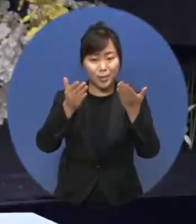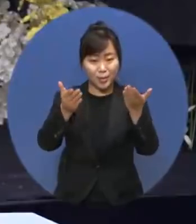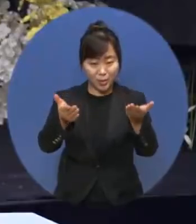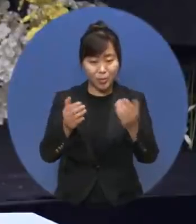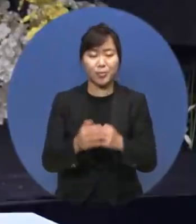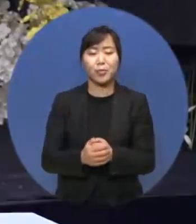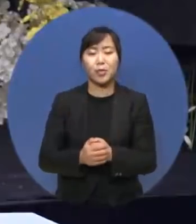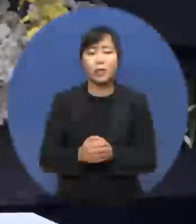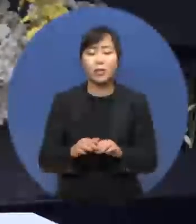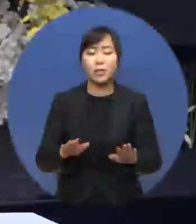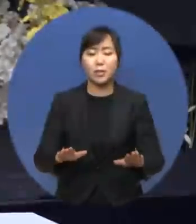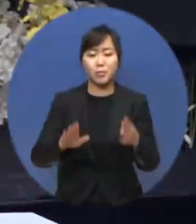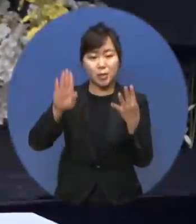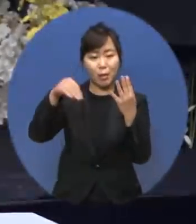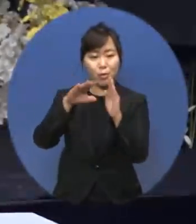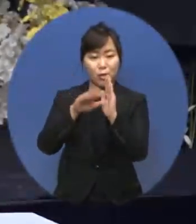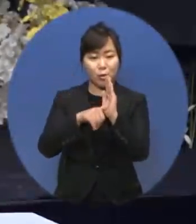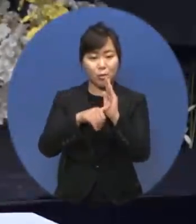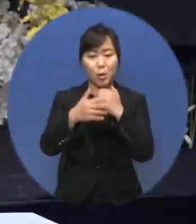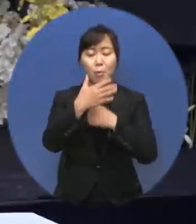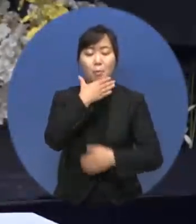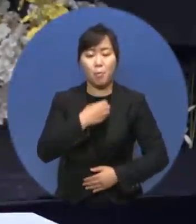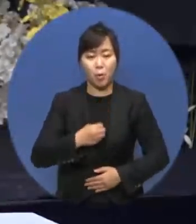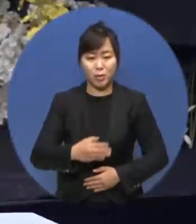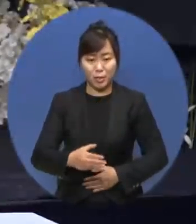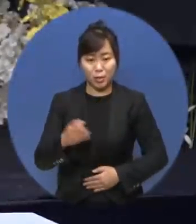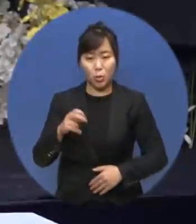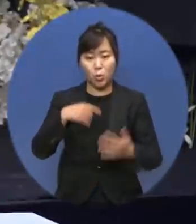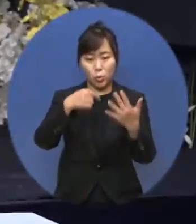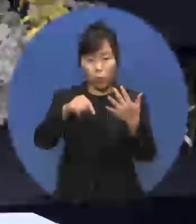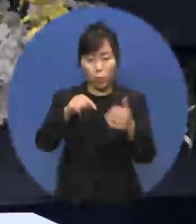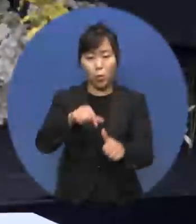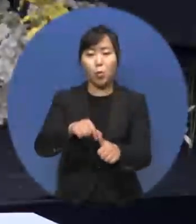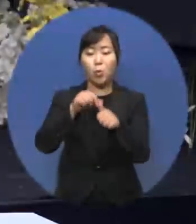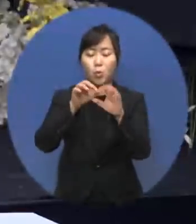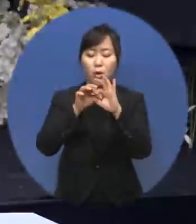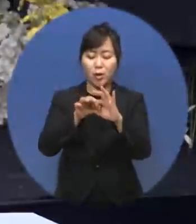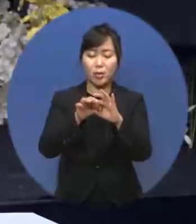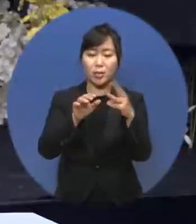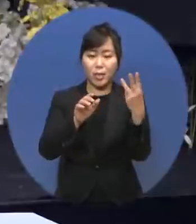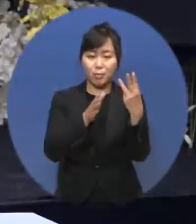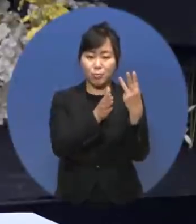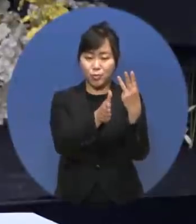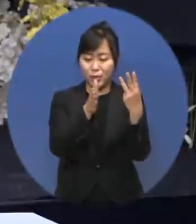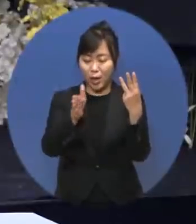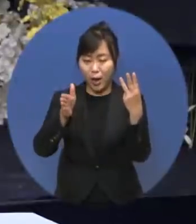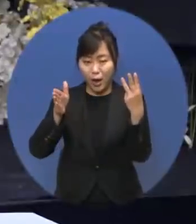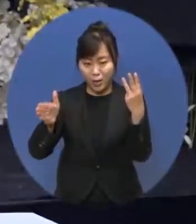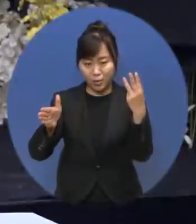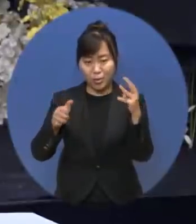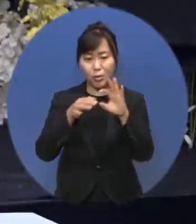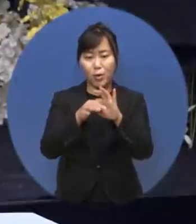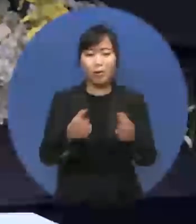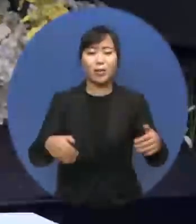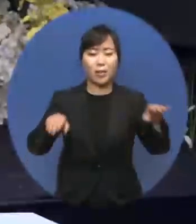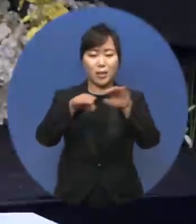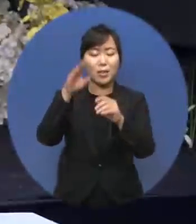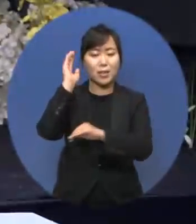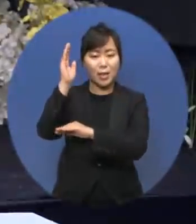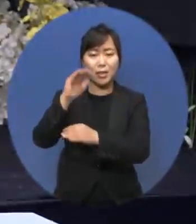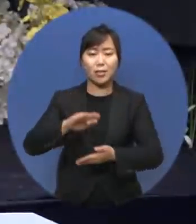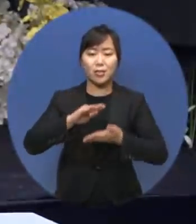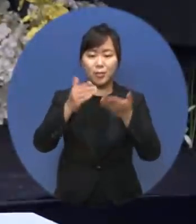한다면 지금 4부에서는 복지, 교육, 고용이라는 세 분야를 중심으로 유관기관의